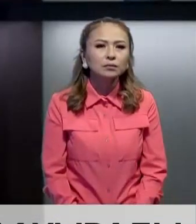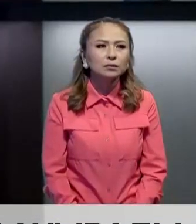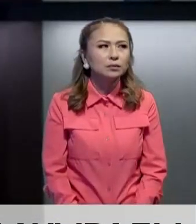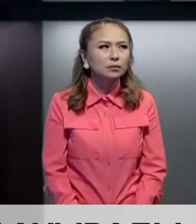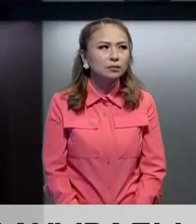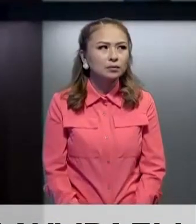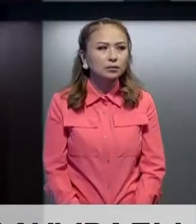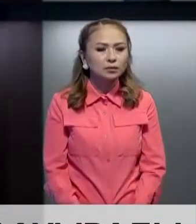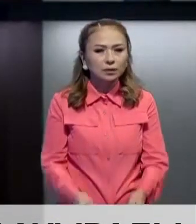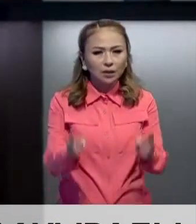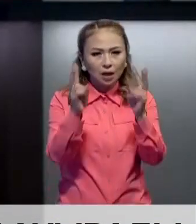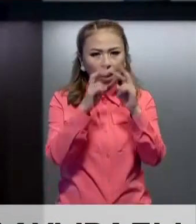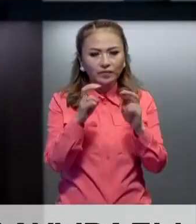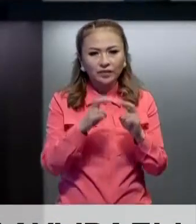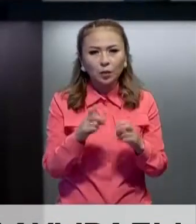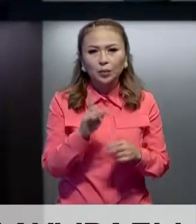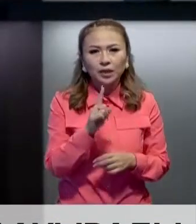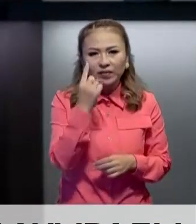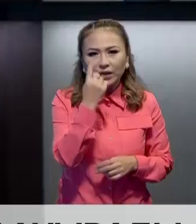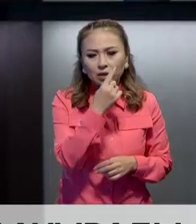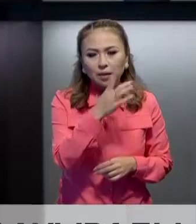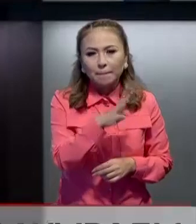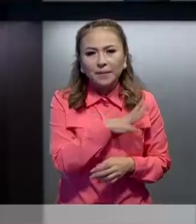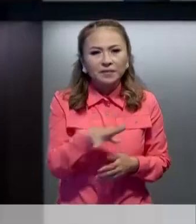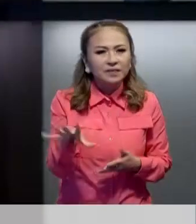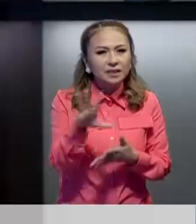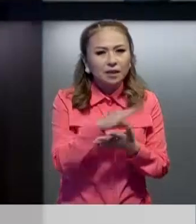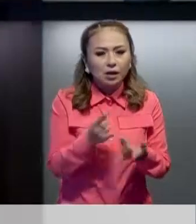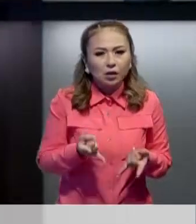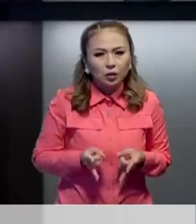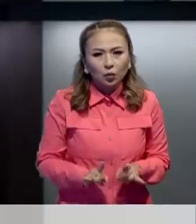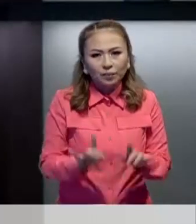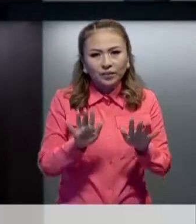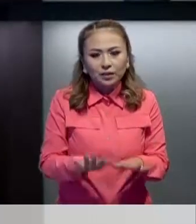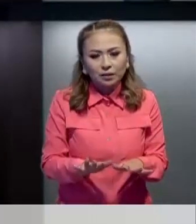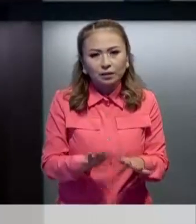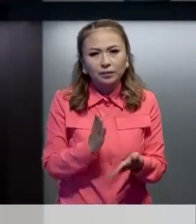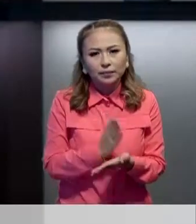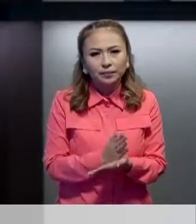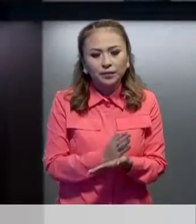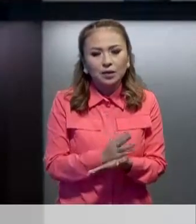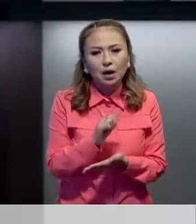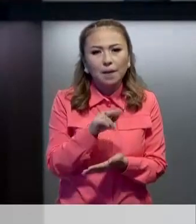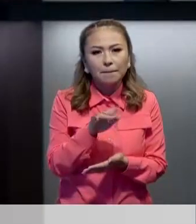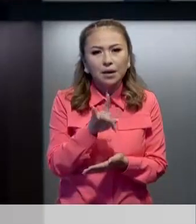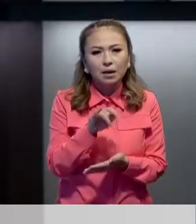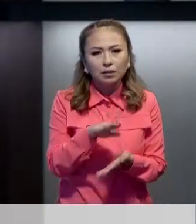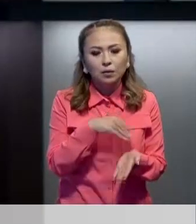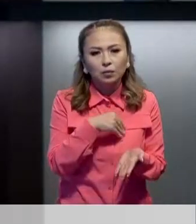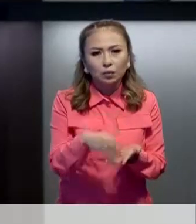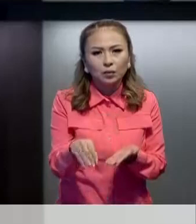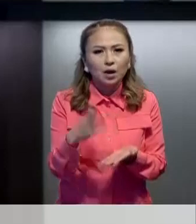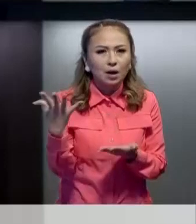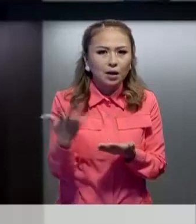Офтальмологический скрининг жасау үшін қазір барлық роддомдарға сол аппараттарды алып